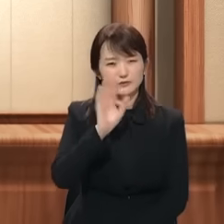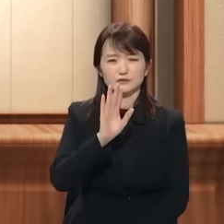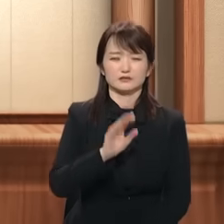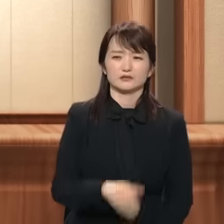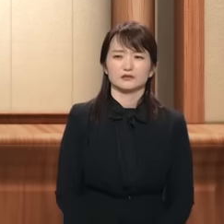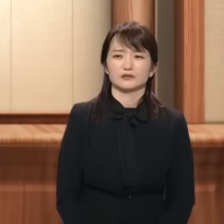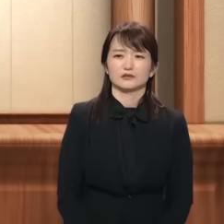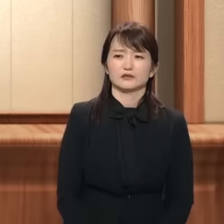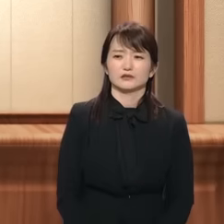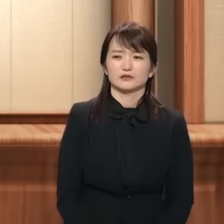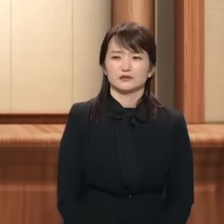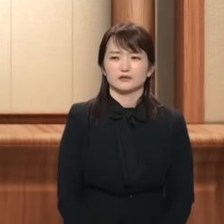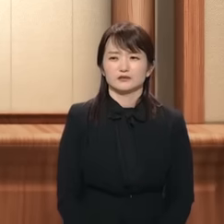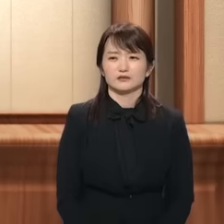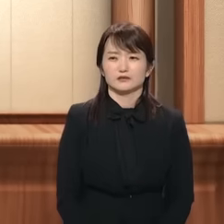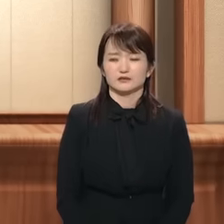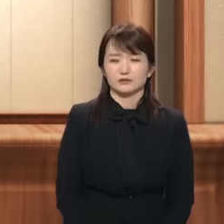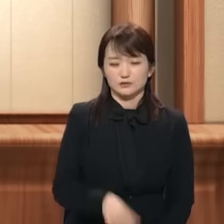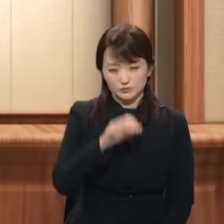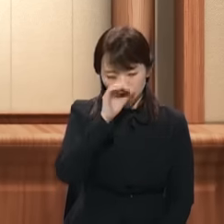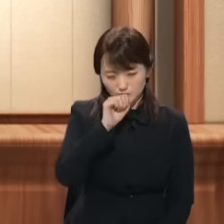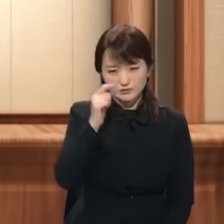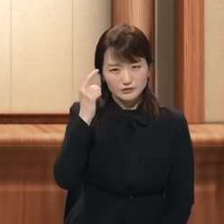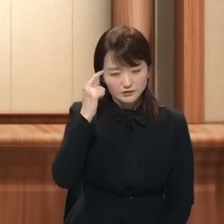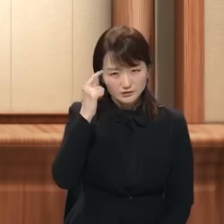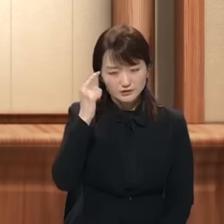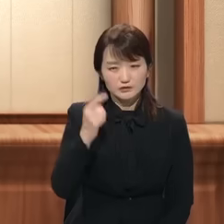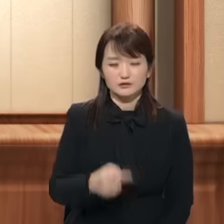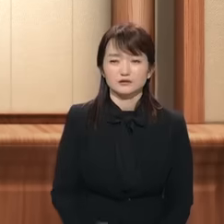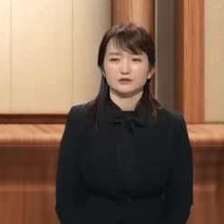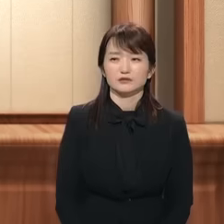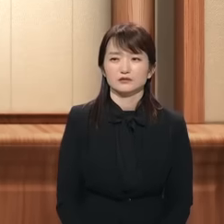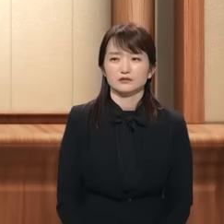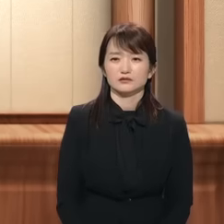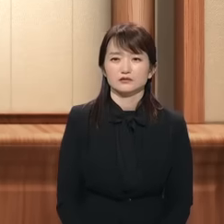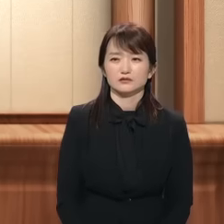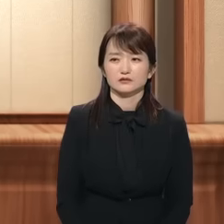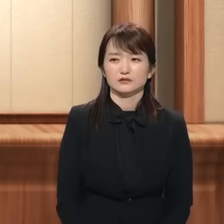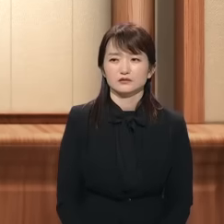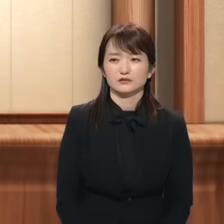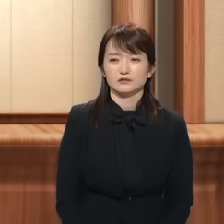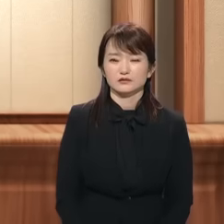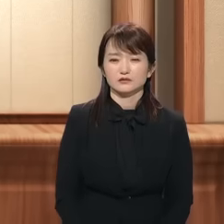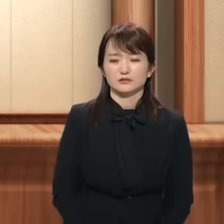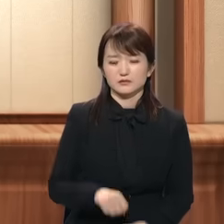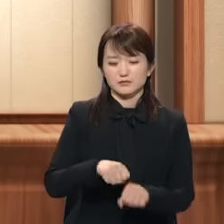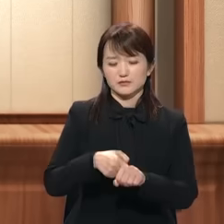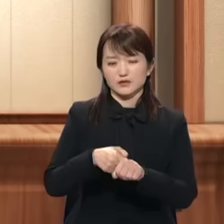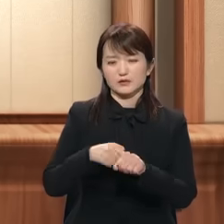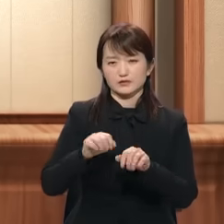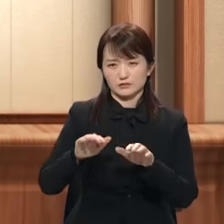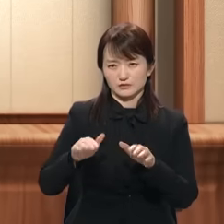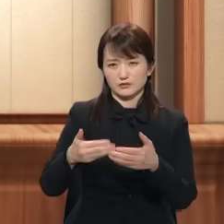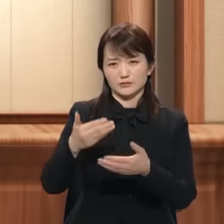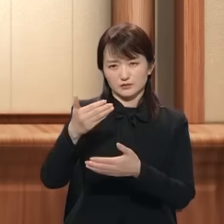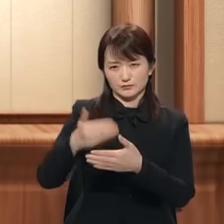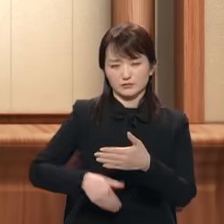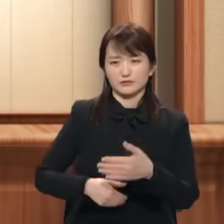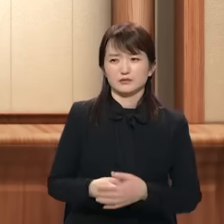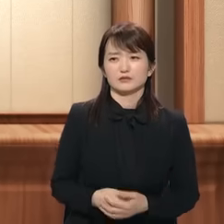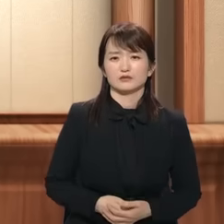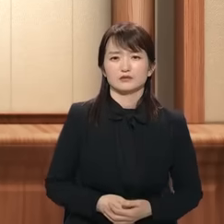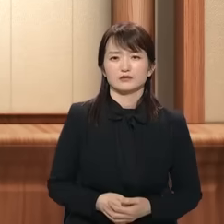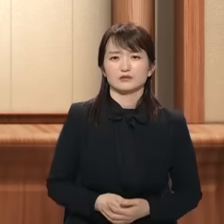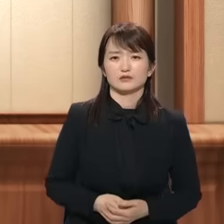못하다는게 이제 좀 좋게 보는 적이었고 그 좀 그 좋다라는게 좀 뭐 많이 감명을 해줘야 되는 쪽이었고 반대로 화실이